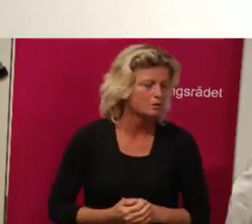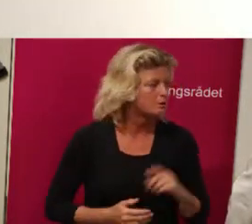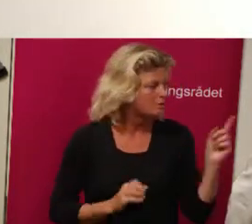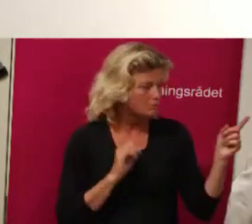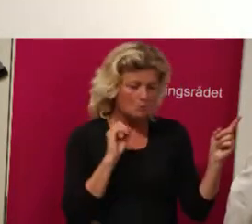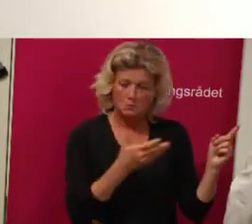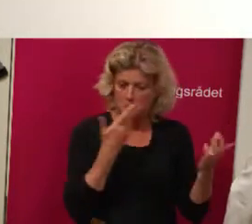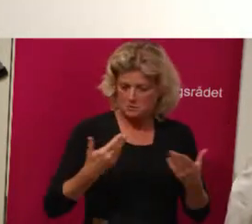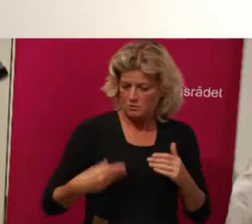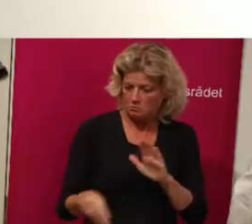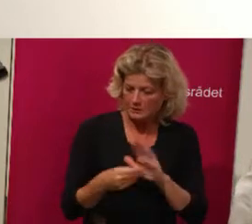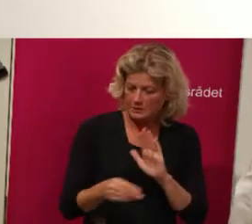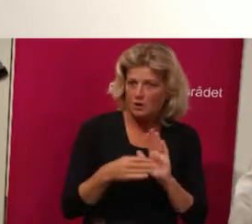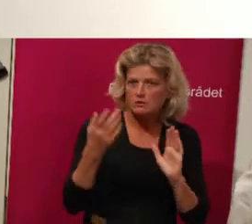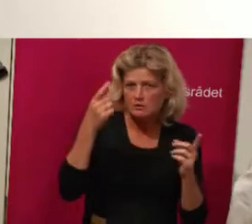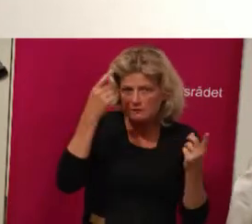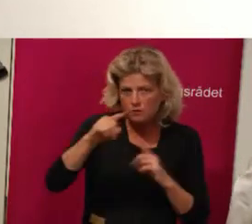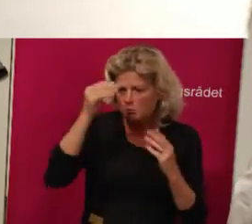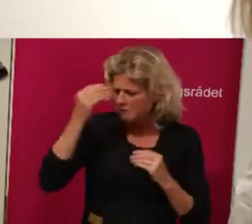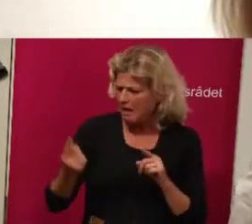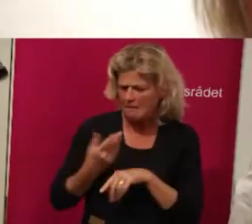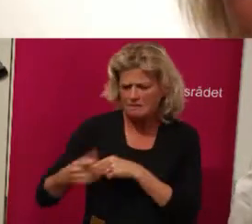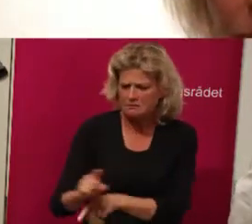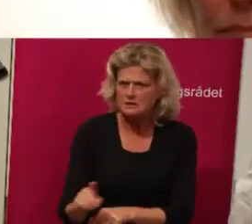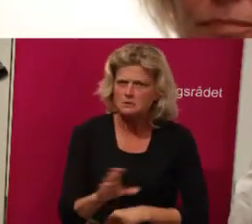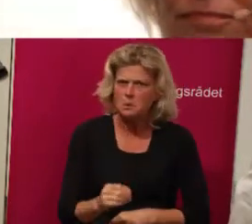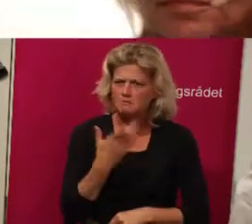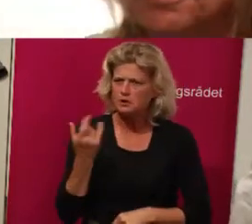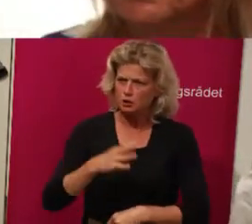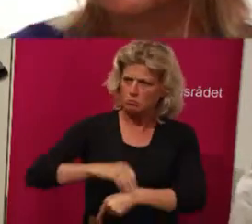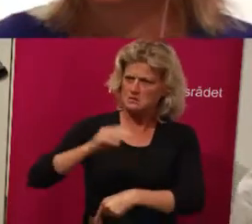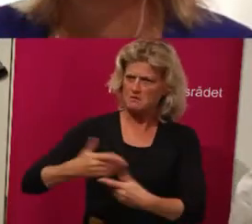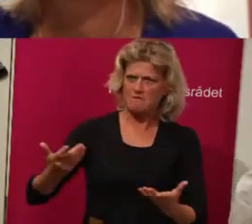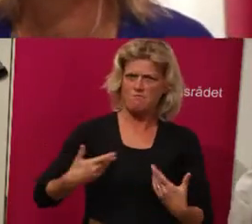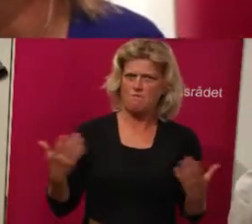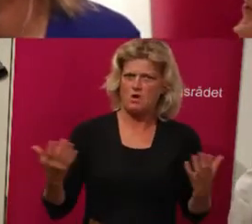till folkbildningen, vad händer då? Vad skulle vi ha för Sverige då?